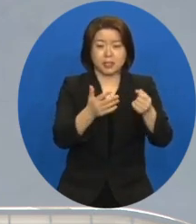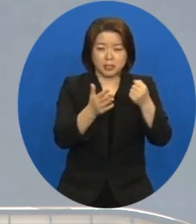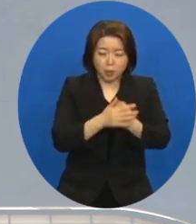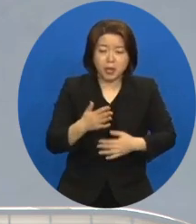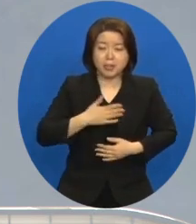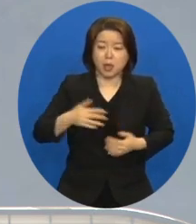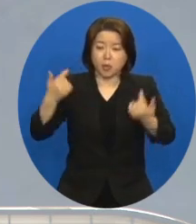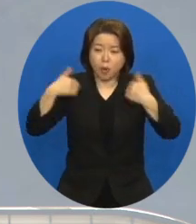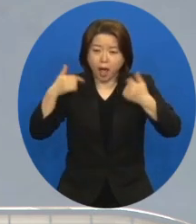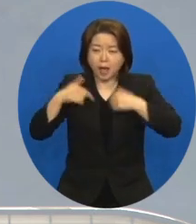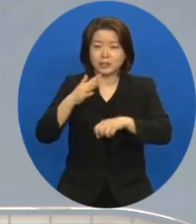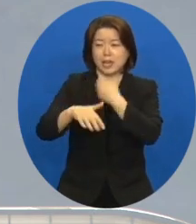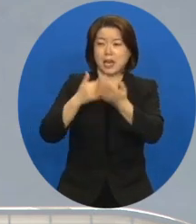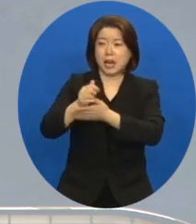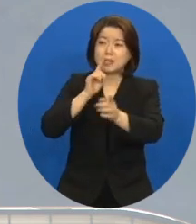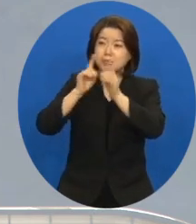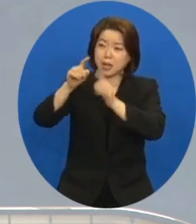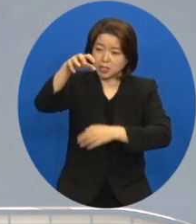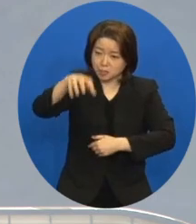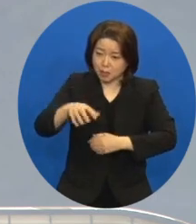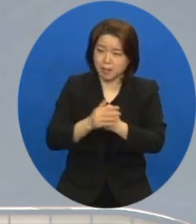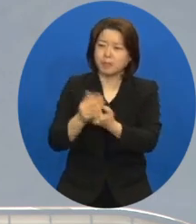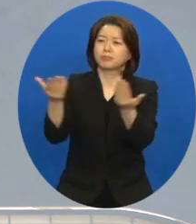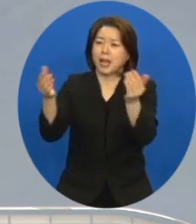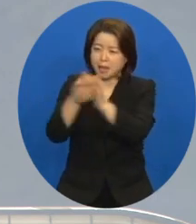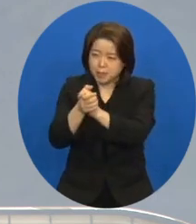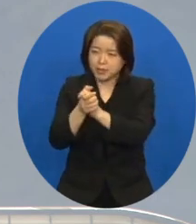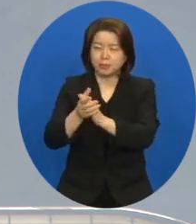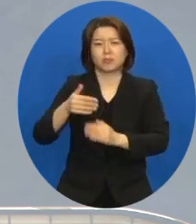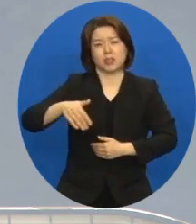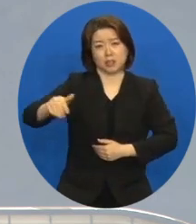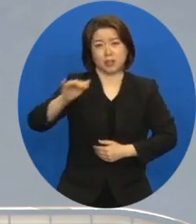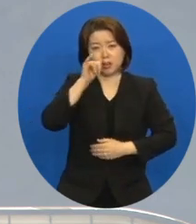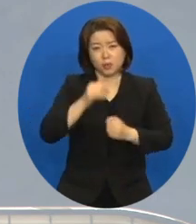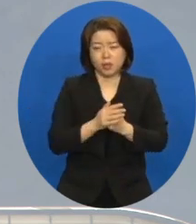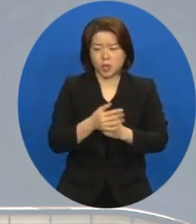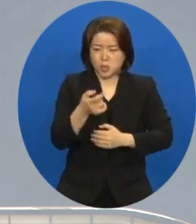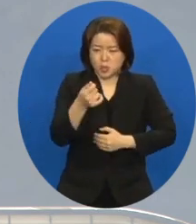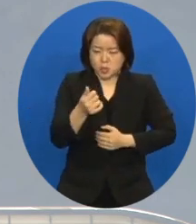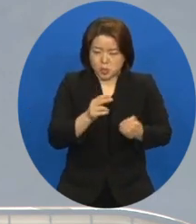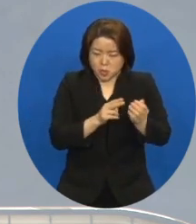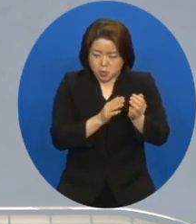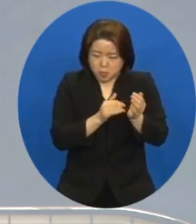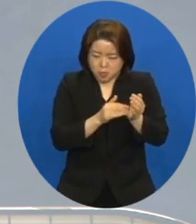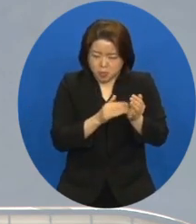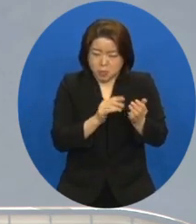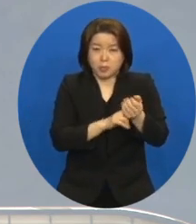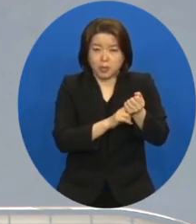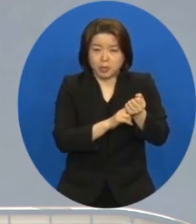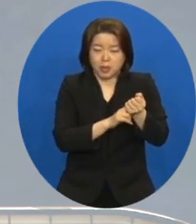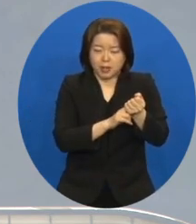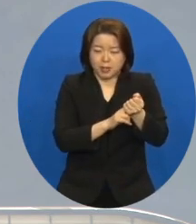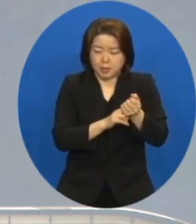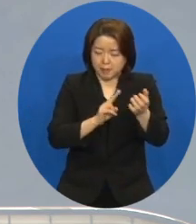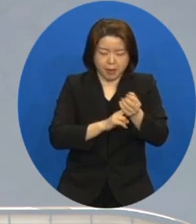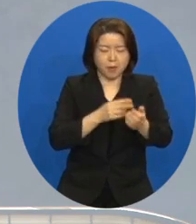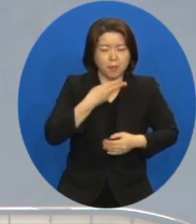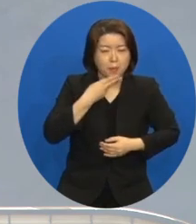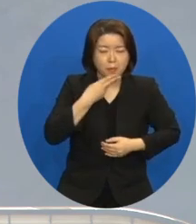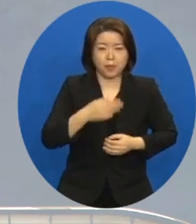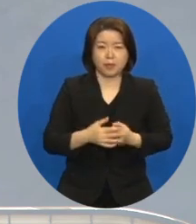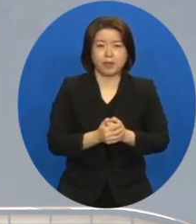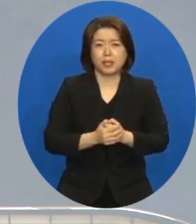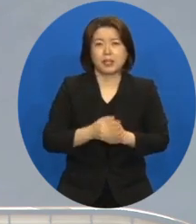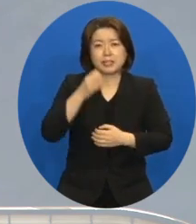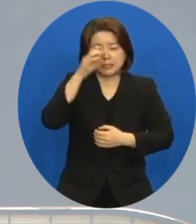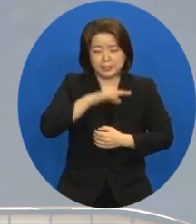언제나 하나님의 말씀 앞에 아멘 하고 갔어요. 조금 더 숨기거나 뭐 감추려고 하지 않고